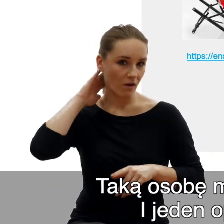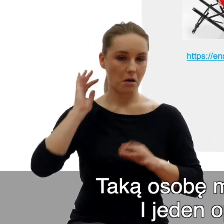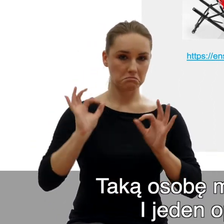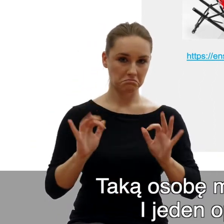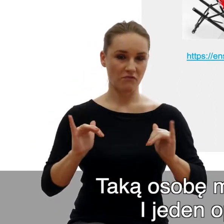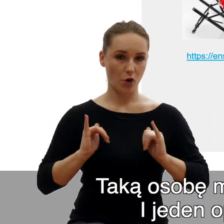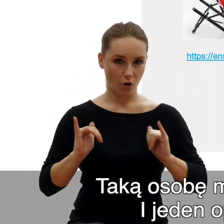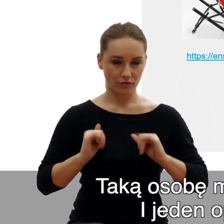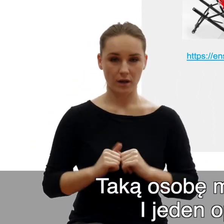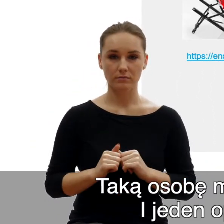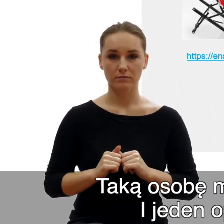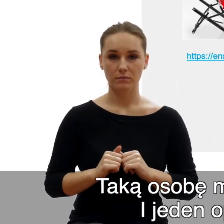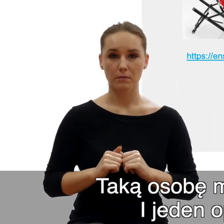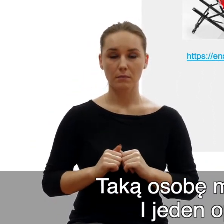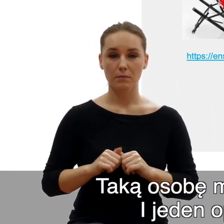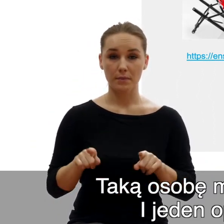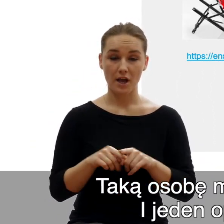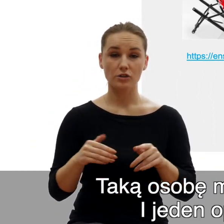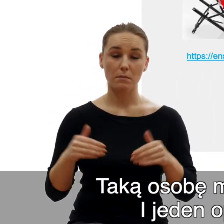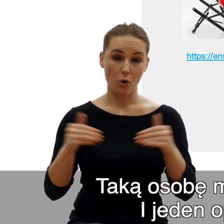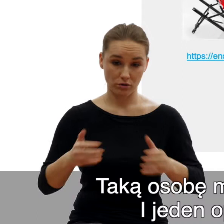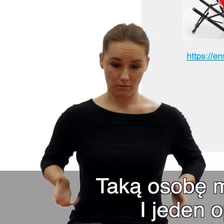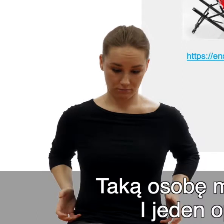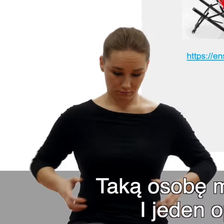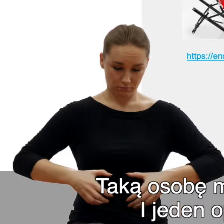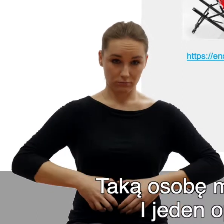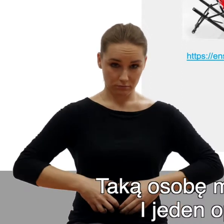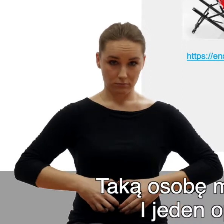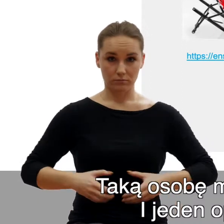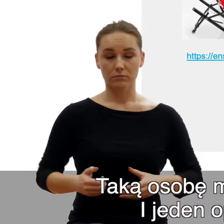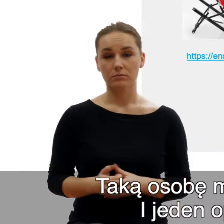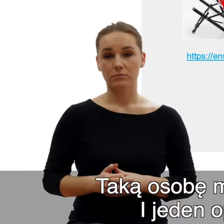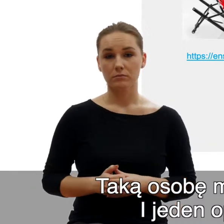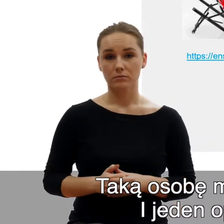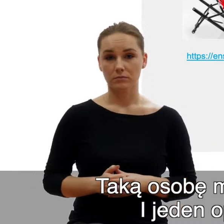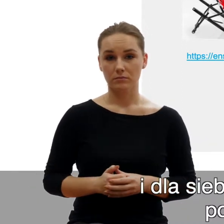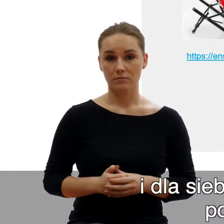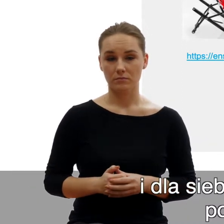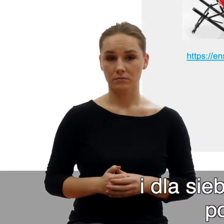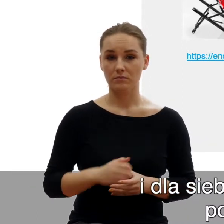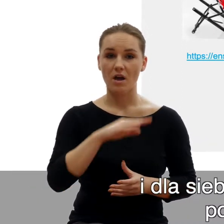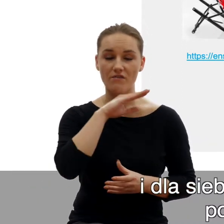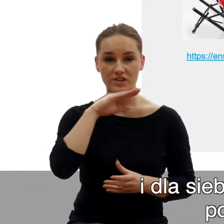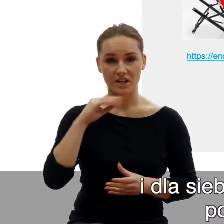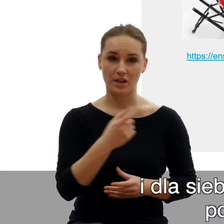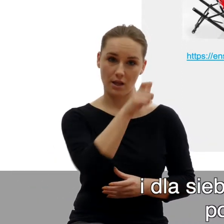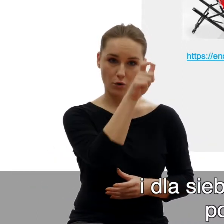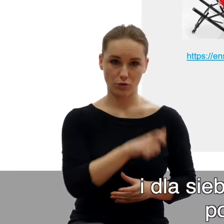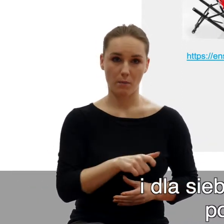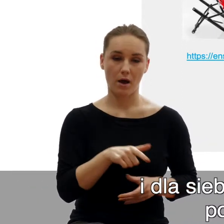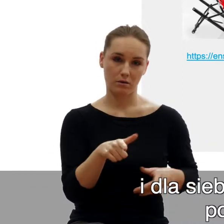i jeden operator da radę w sposób bezpieczny i dla siebie, i dla osoby